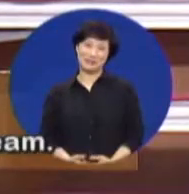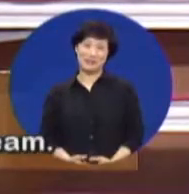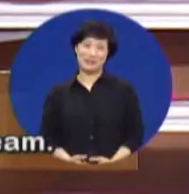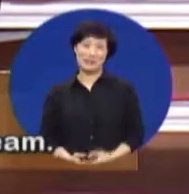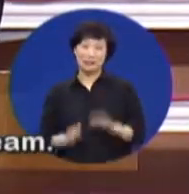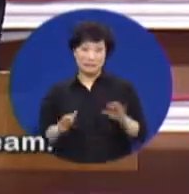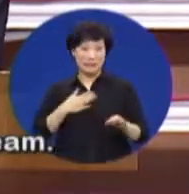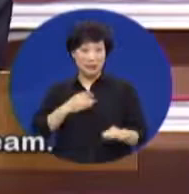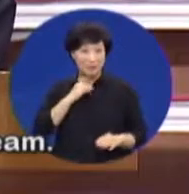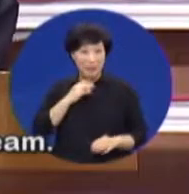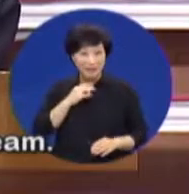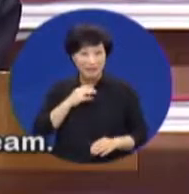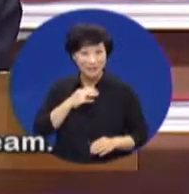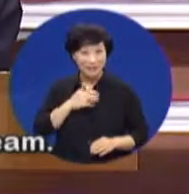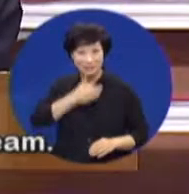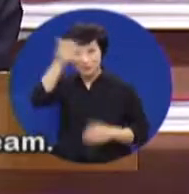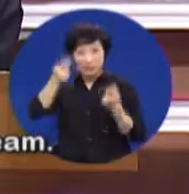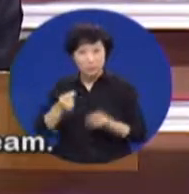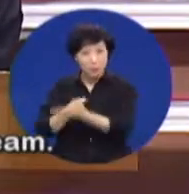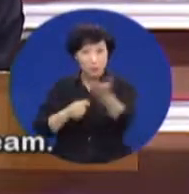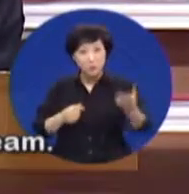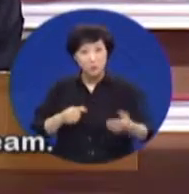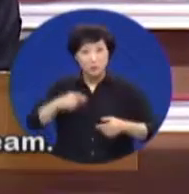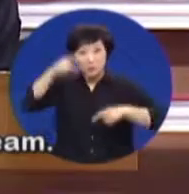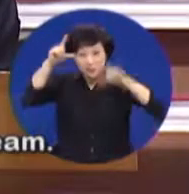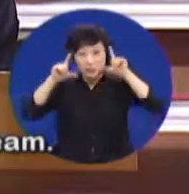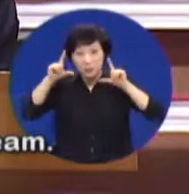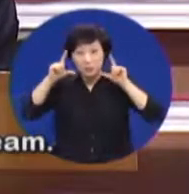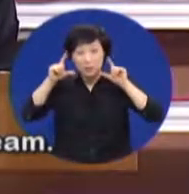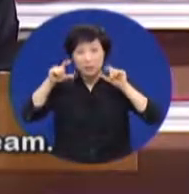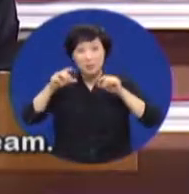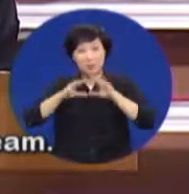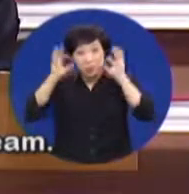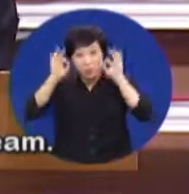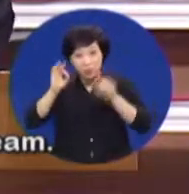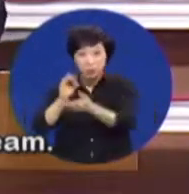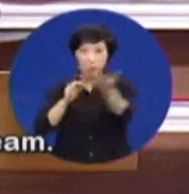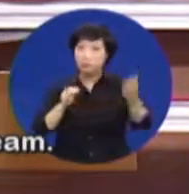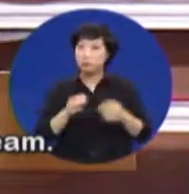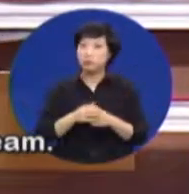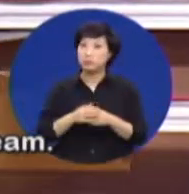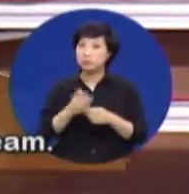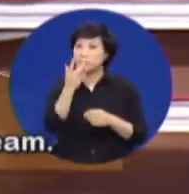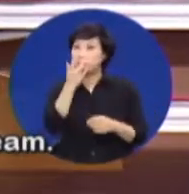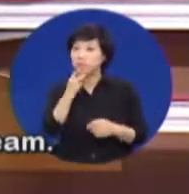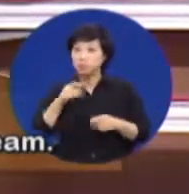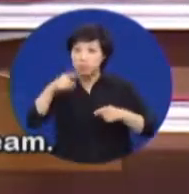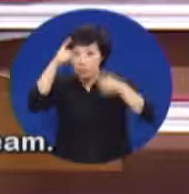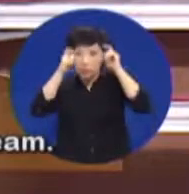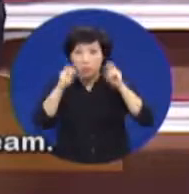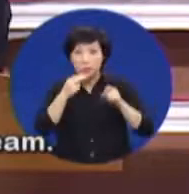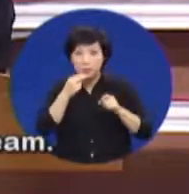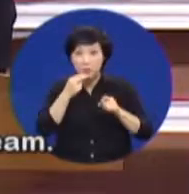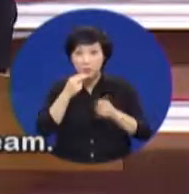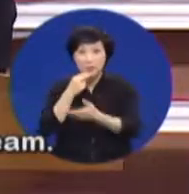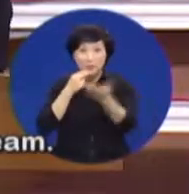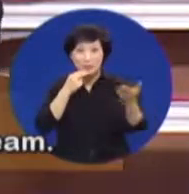근데 나만 그런가 다른 사람들은 별로 얼굴이 표정이 이러네. 꿈만